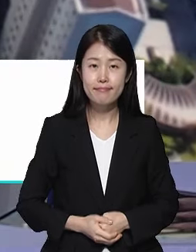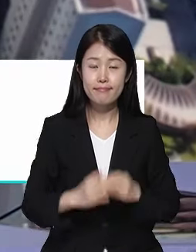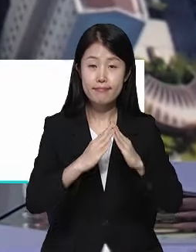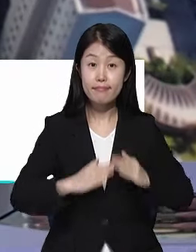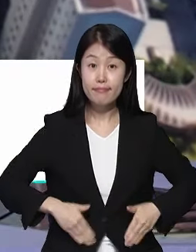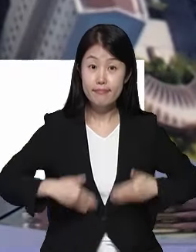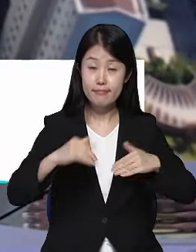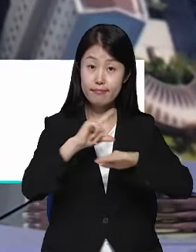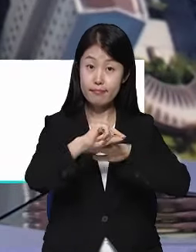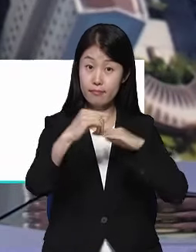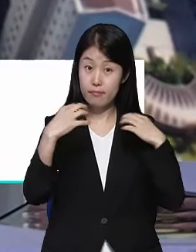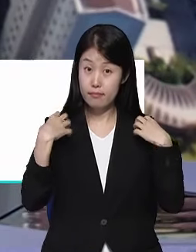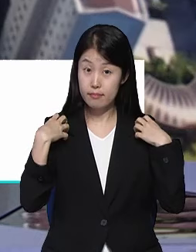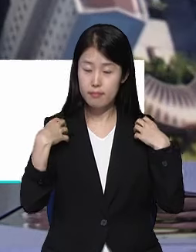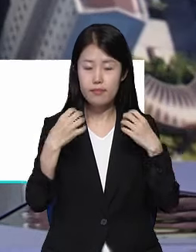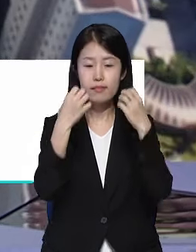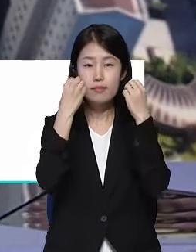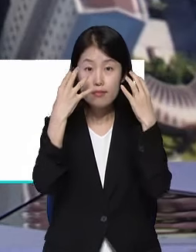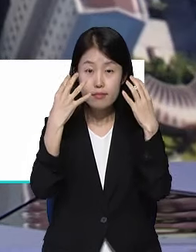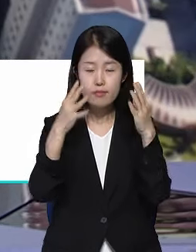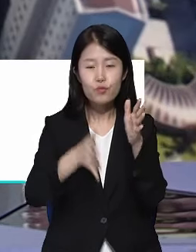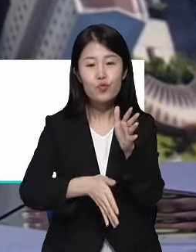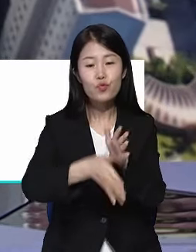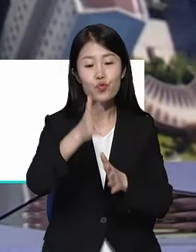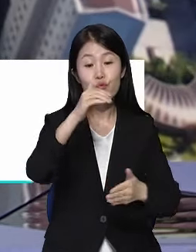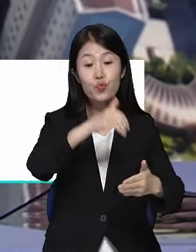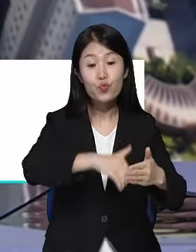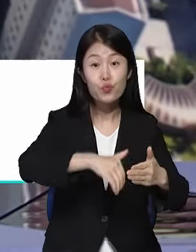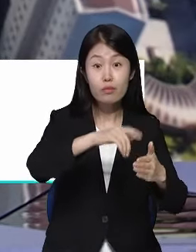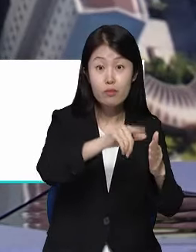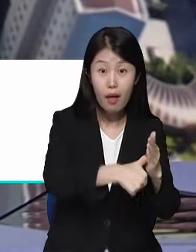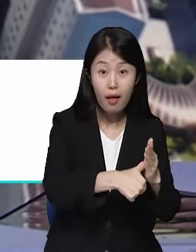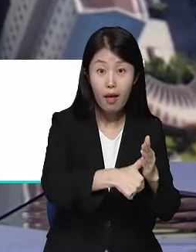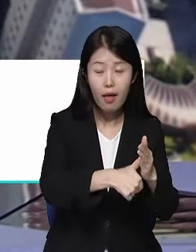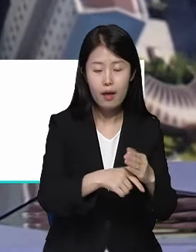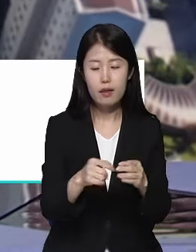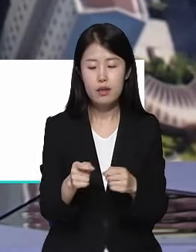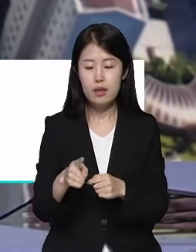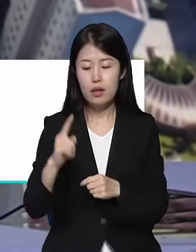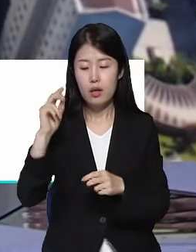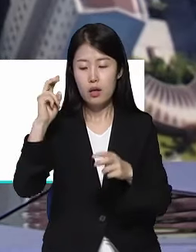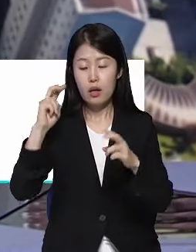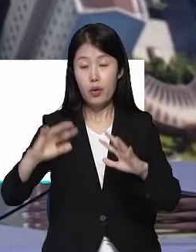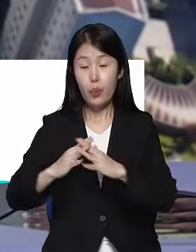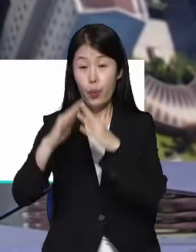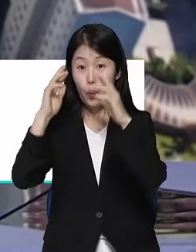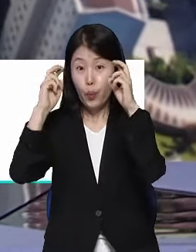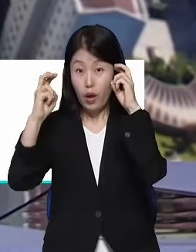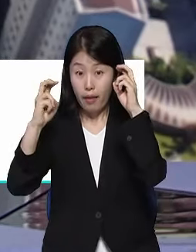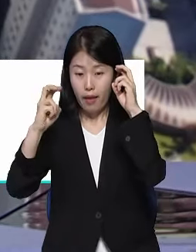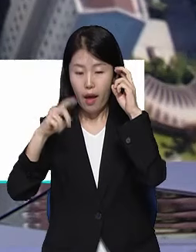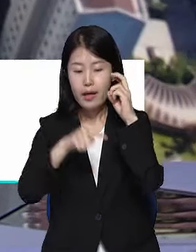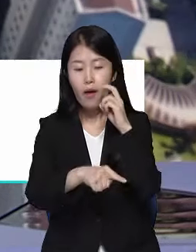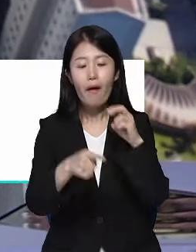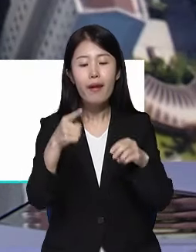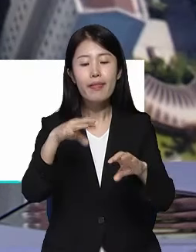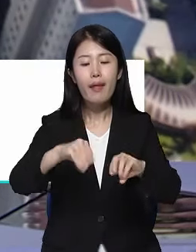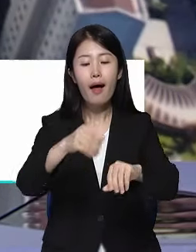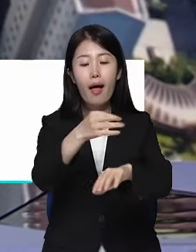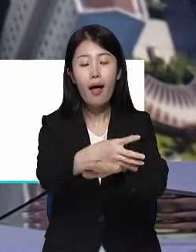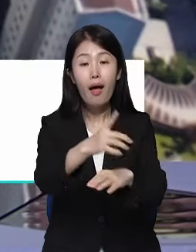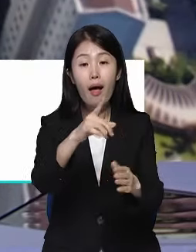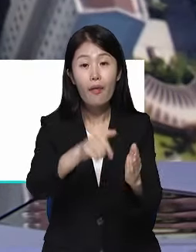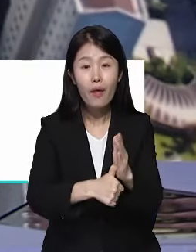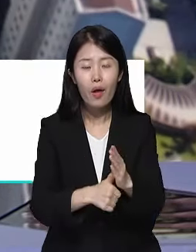전남 한 지자체가 신도심을 개발하면서 건설회사의 사유지 매입 과정에 공무원이 직접 합의서 확인 및 날인을 한